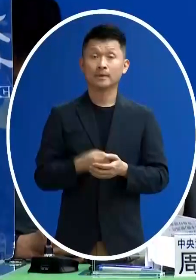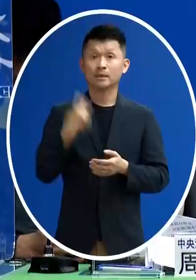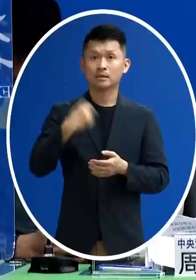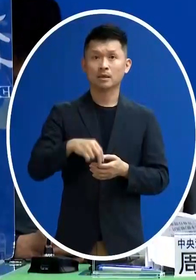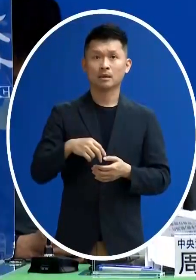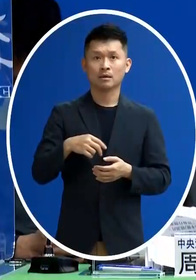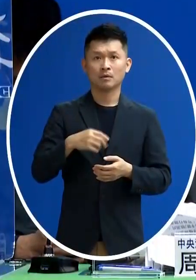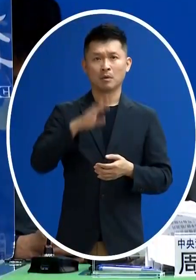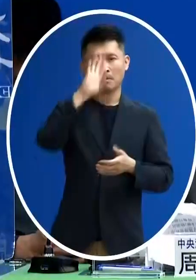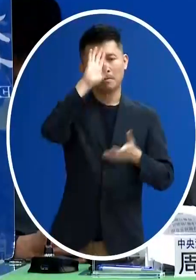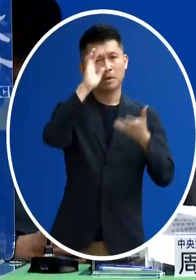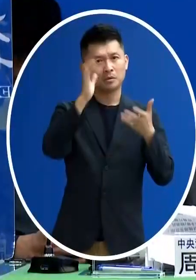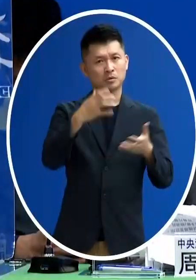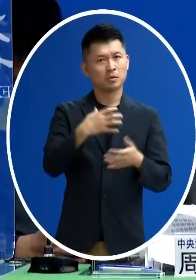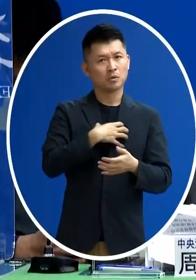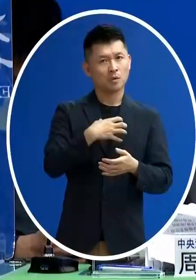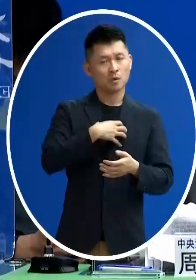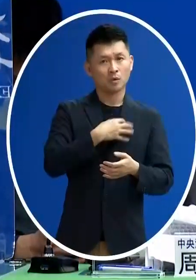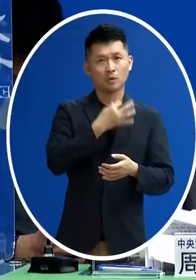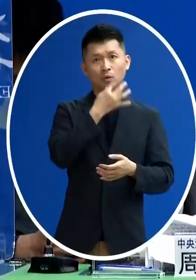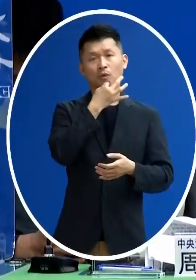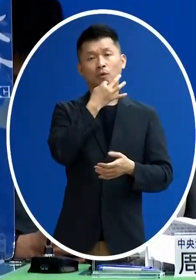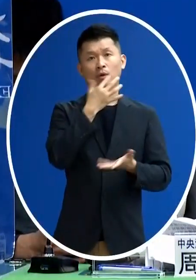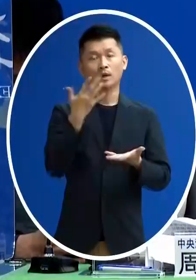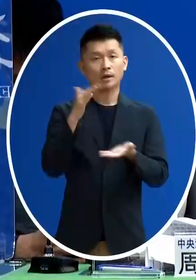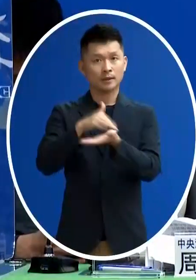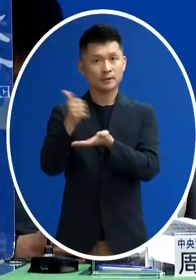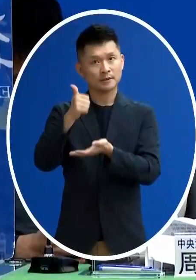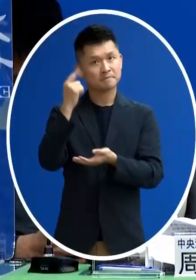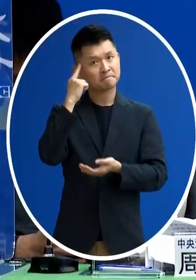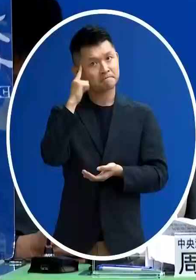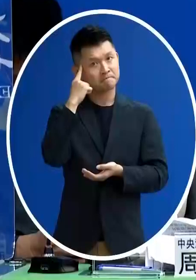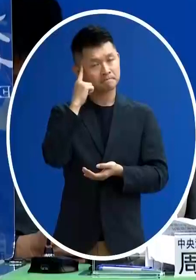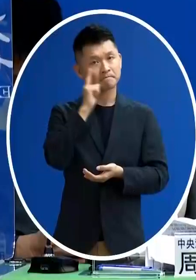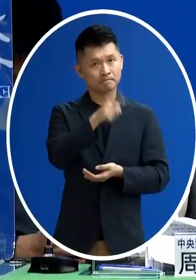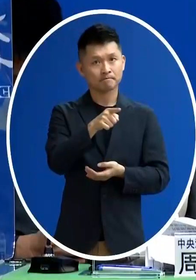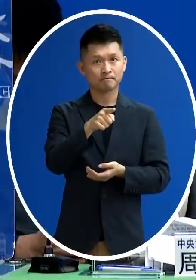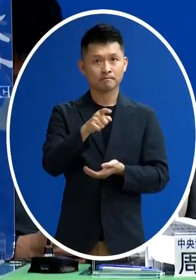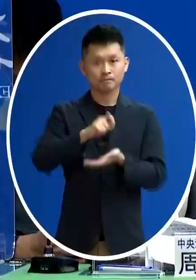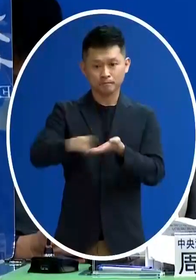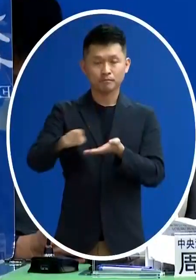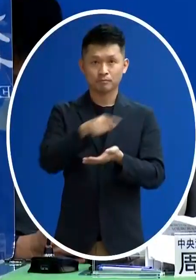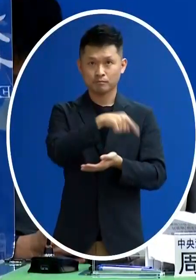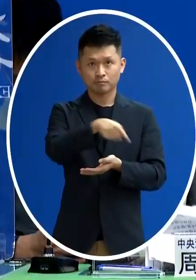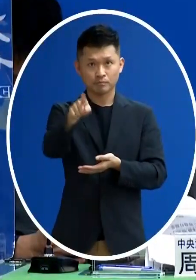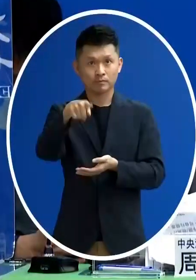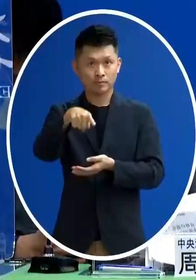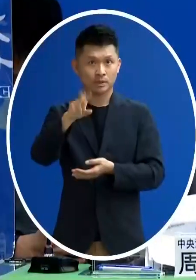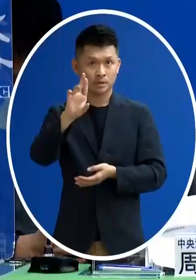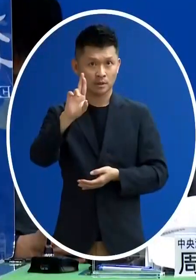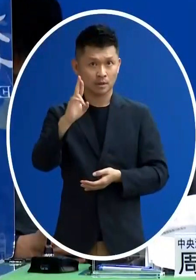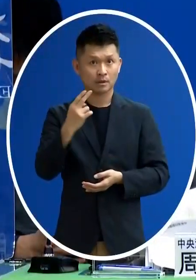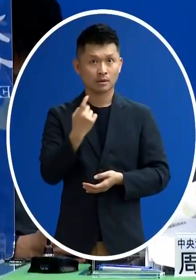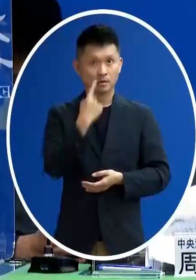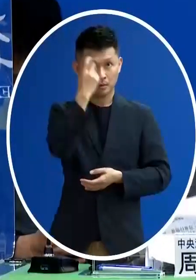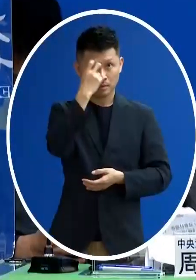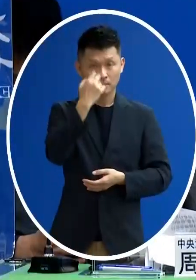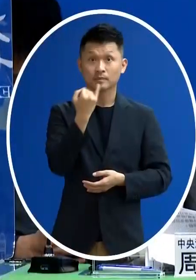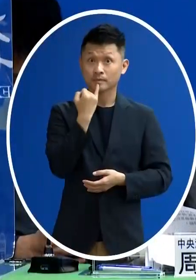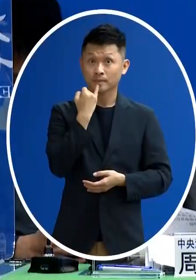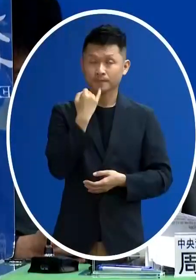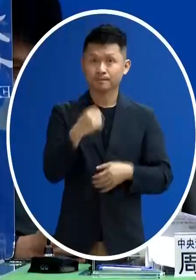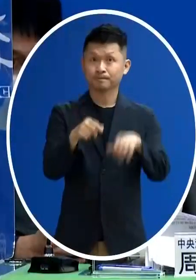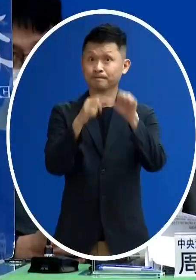是重症危险因子，那这时候医师可能会也可以开这个 PCR 一个裁剪啊。那第五点就